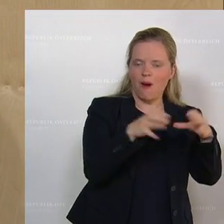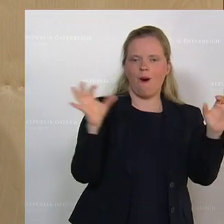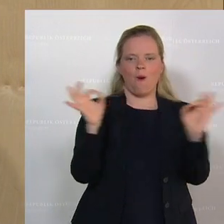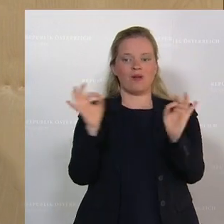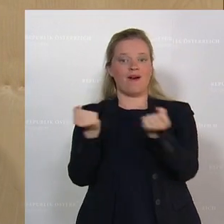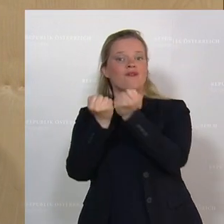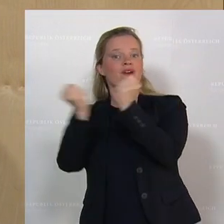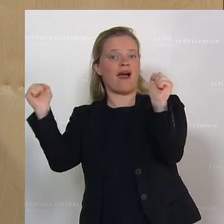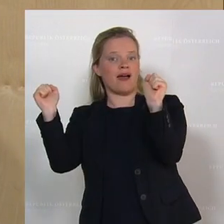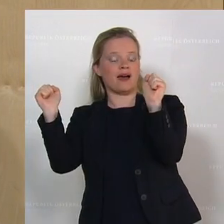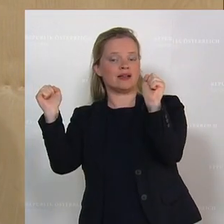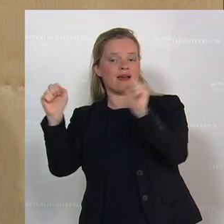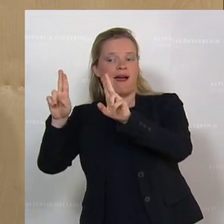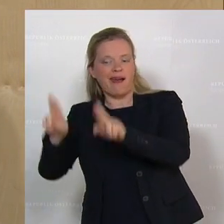in